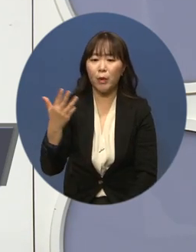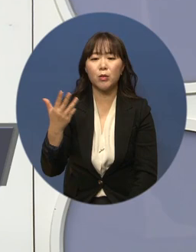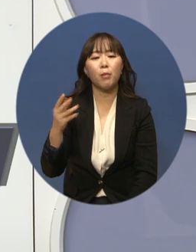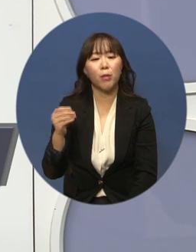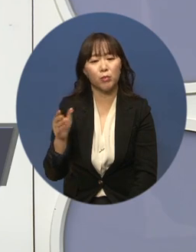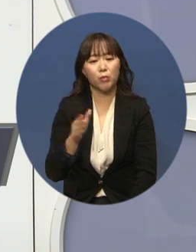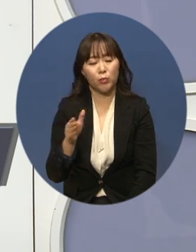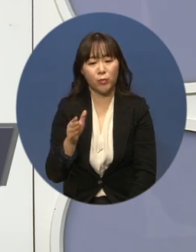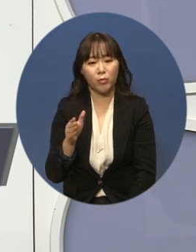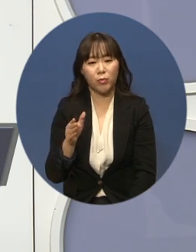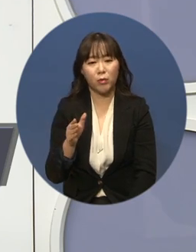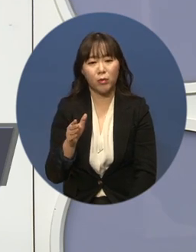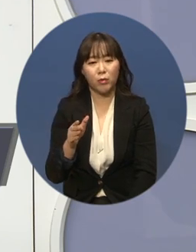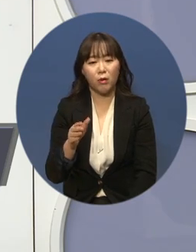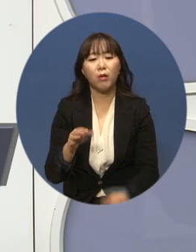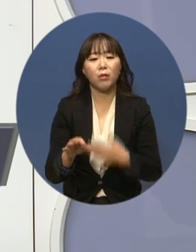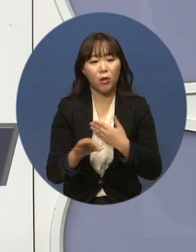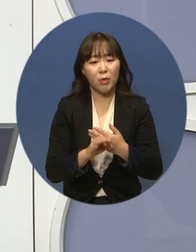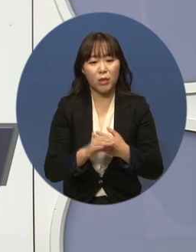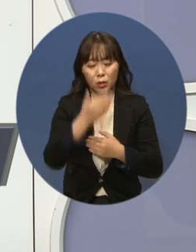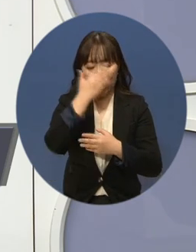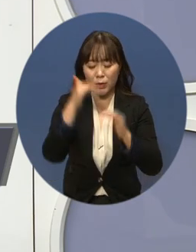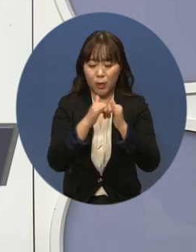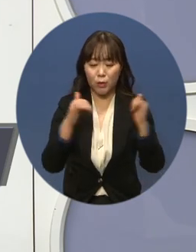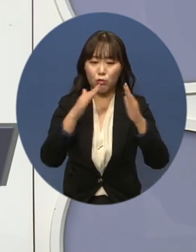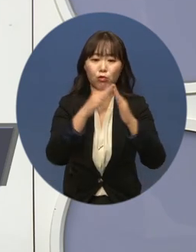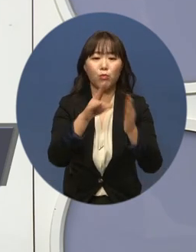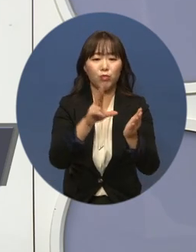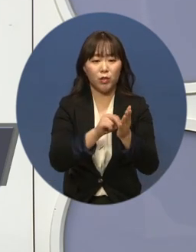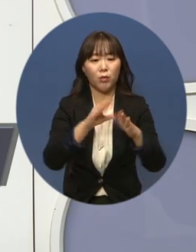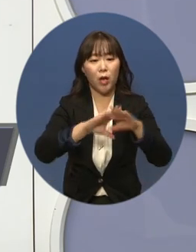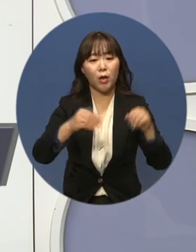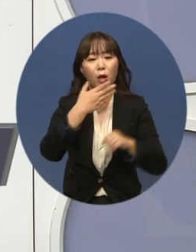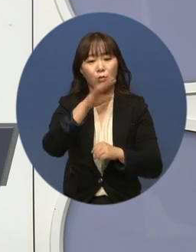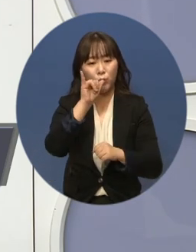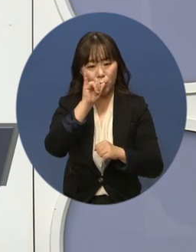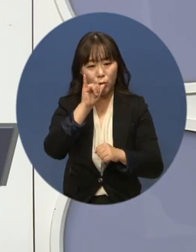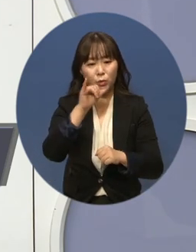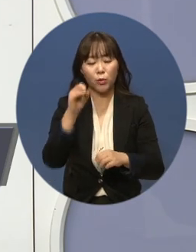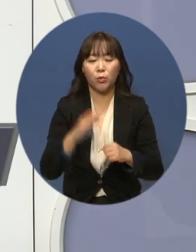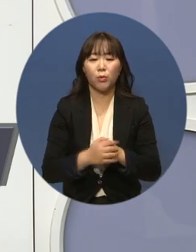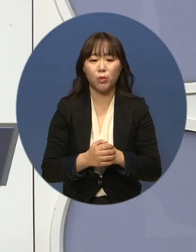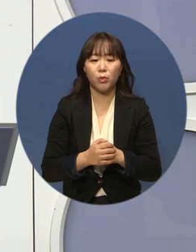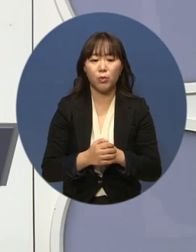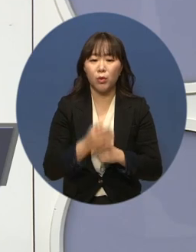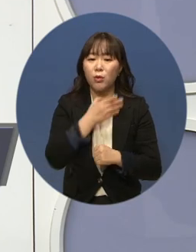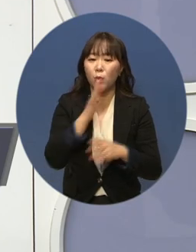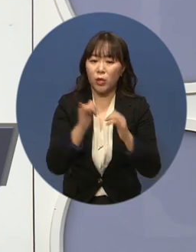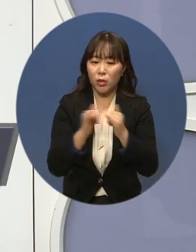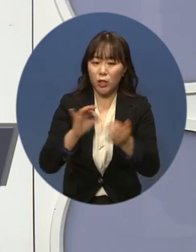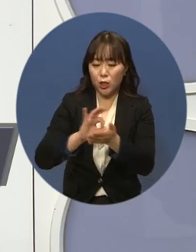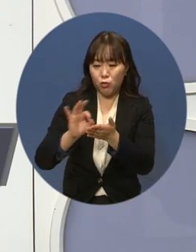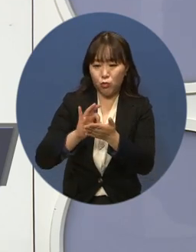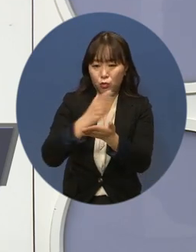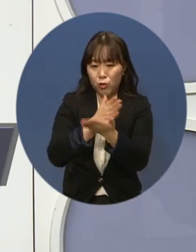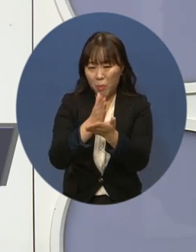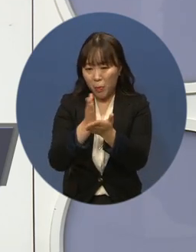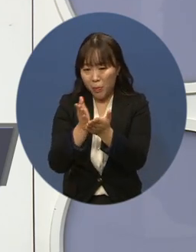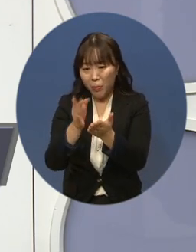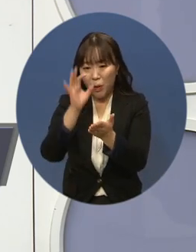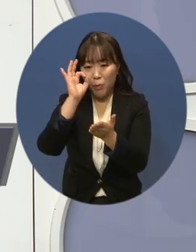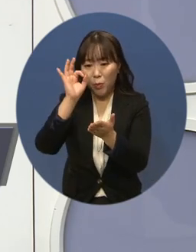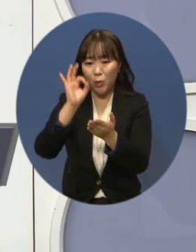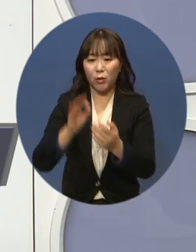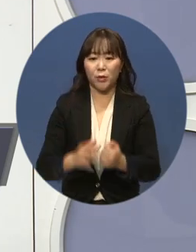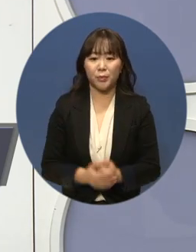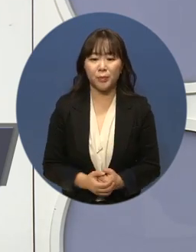될 텐데 그렇게 하면 이 청년들이 주거 문제도 해결할 수 있고 또 노인들의 그 지출 항목을